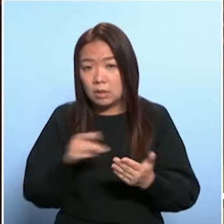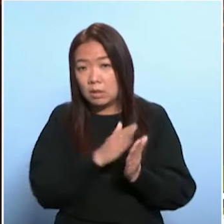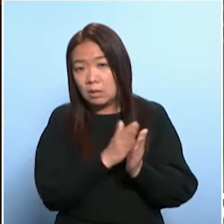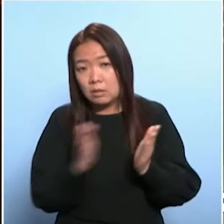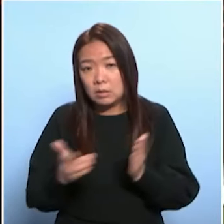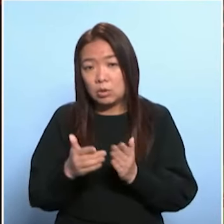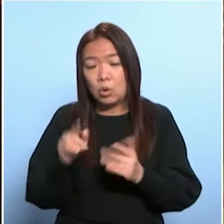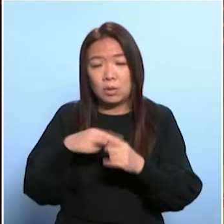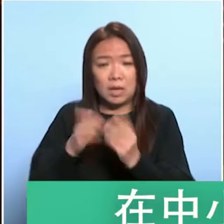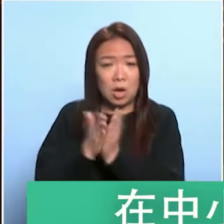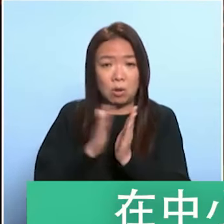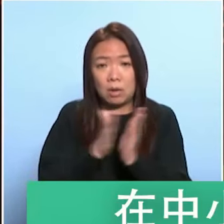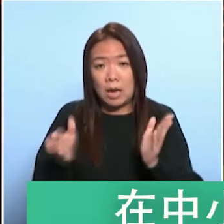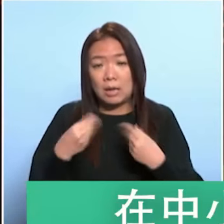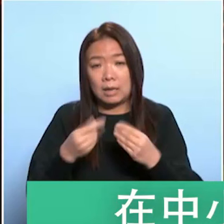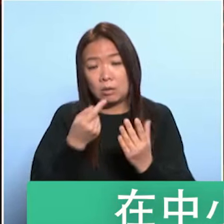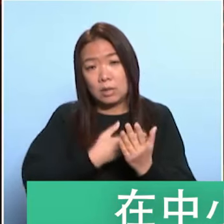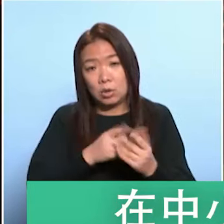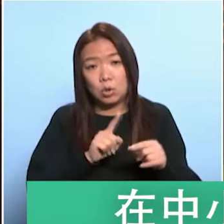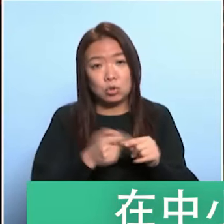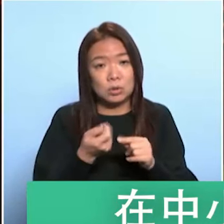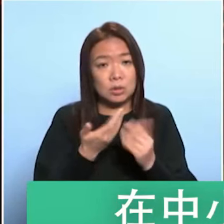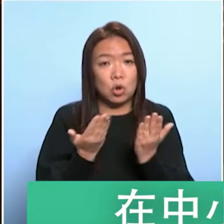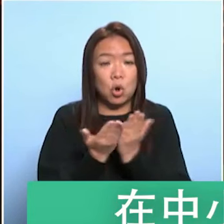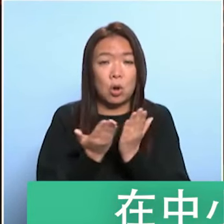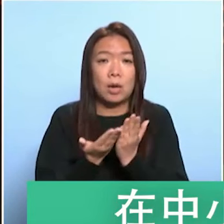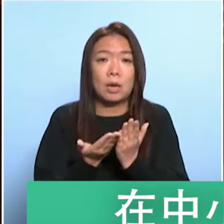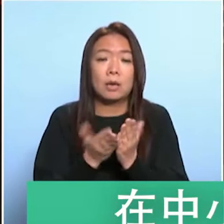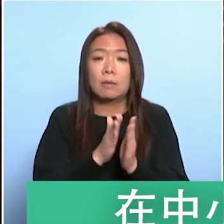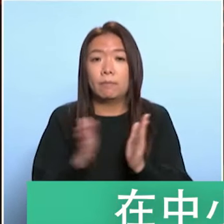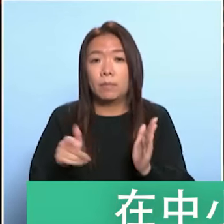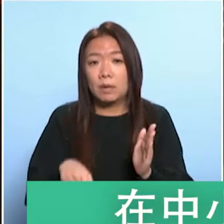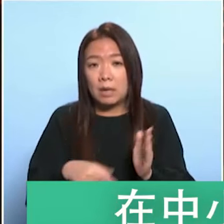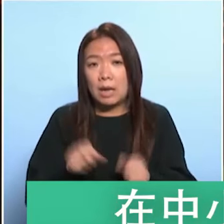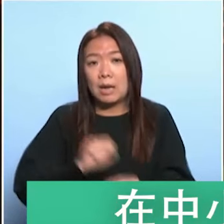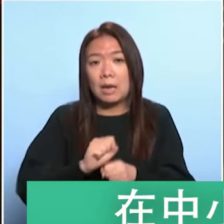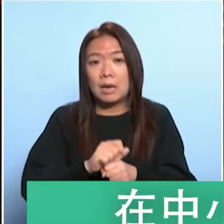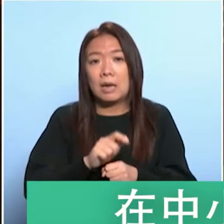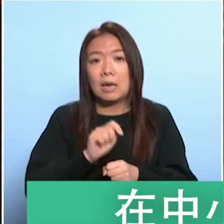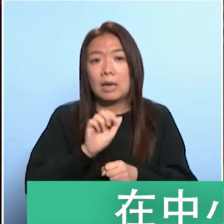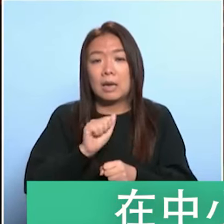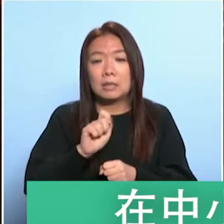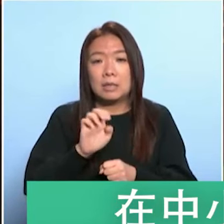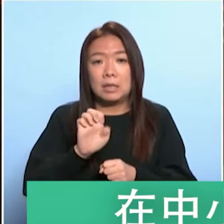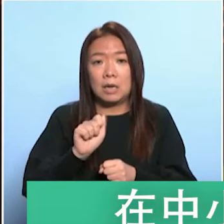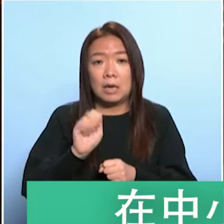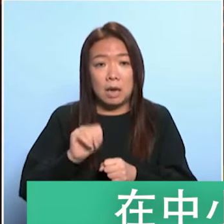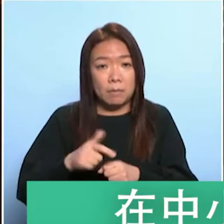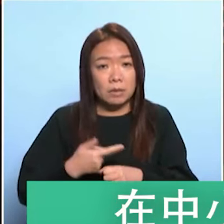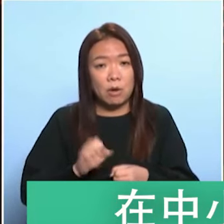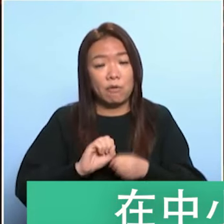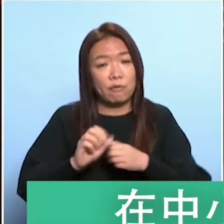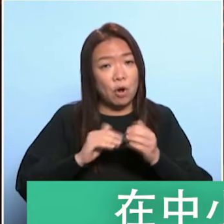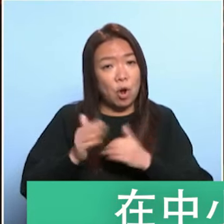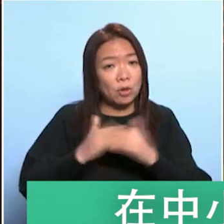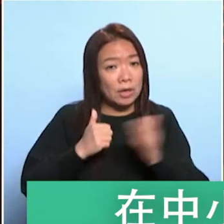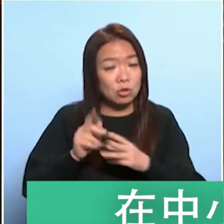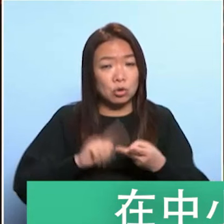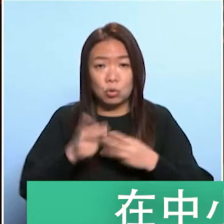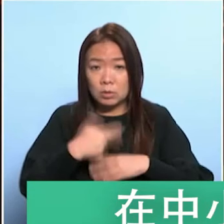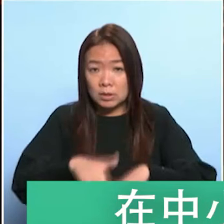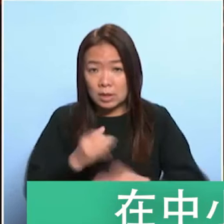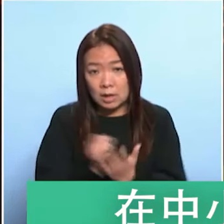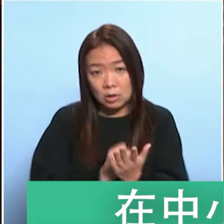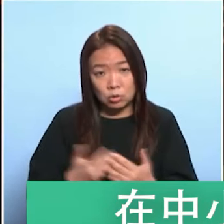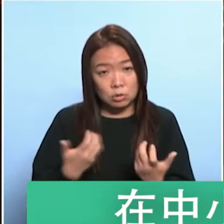教育制度，在中小學階段是加強推動 STEAM， 即是科學、技術、工程、藝術